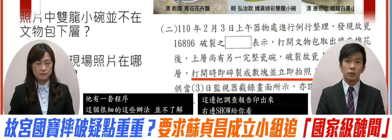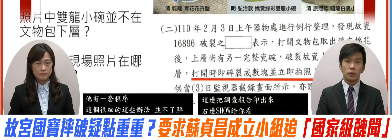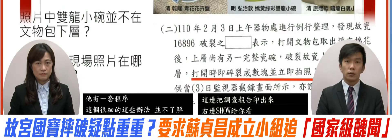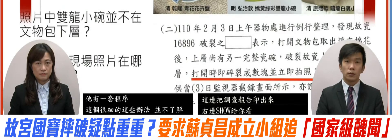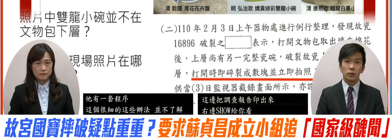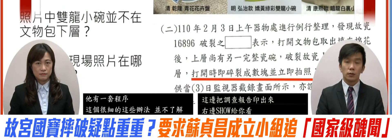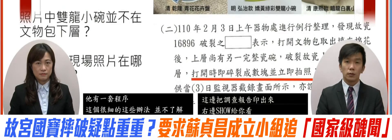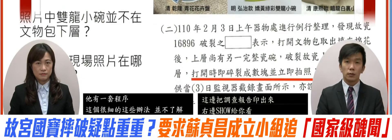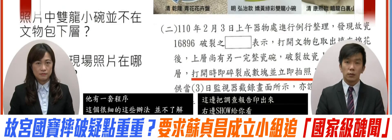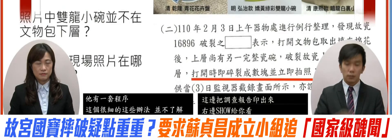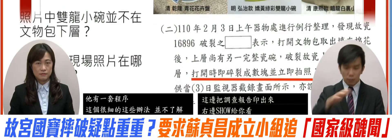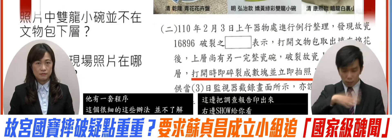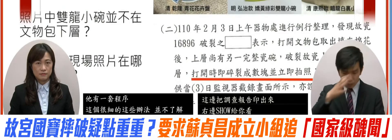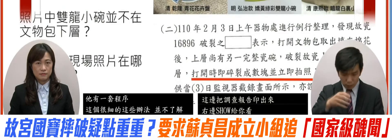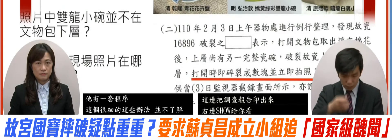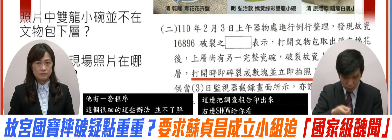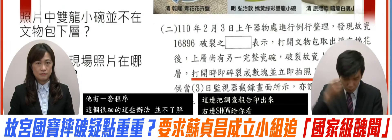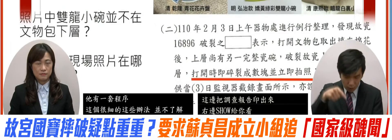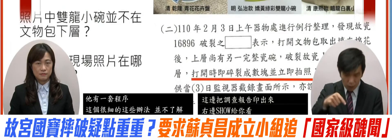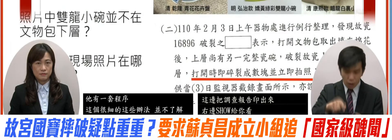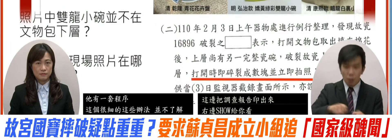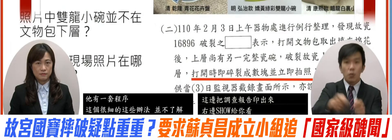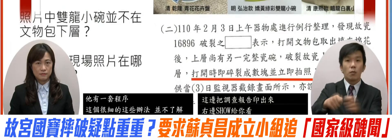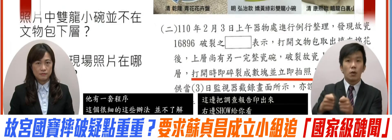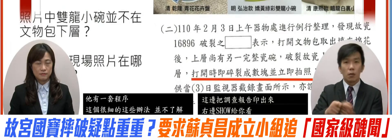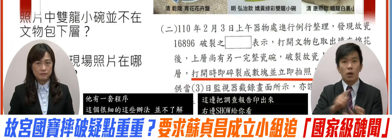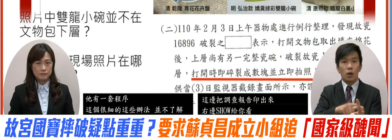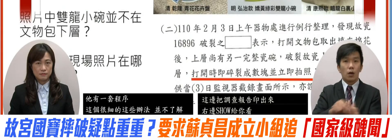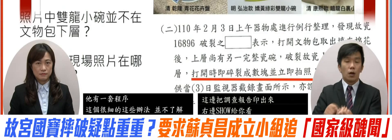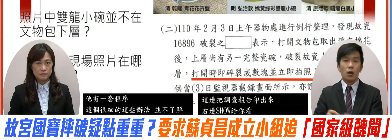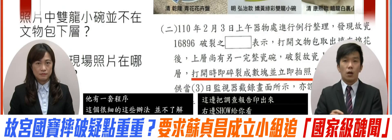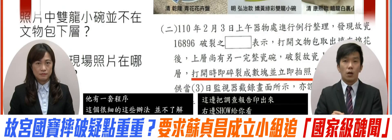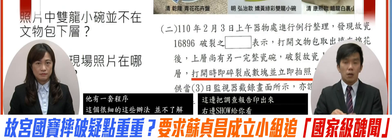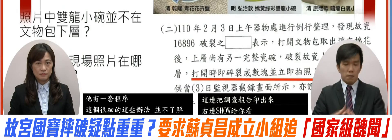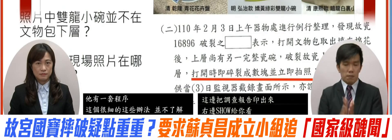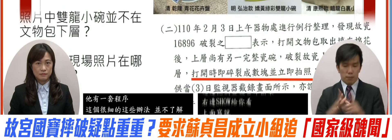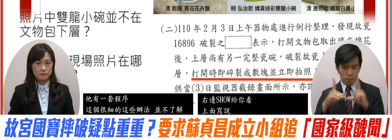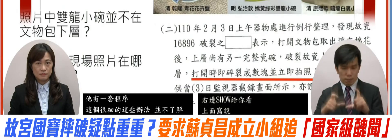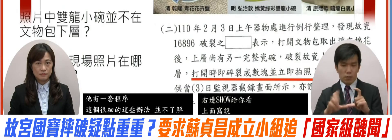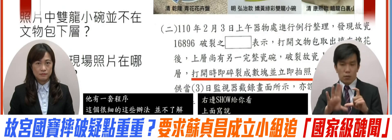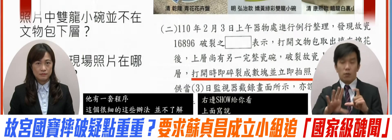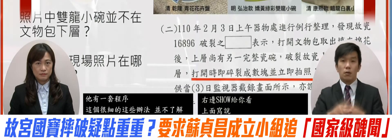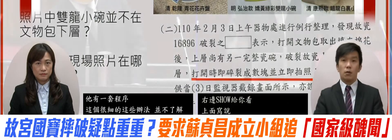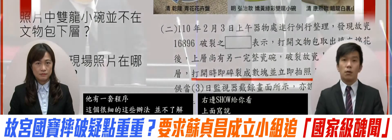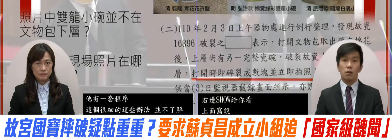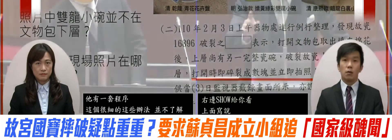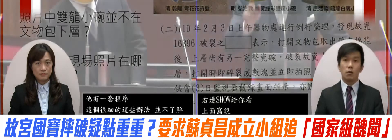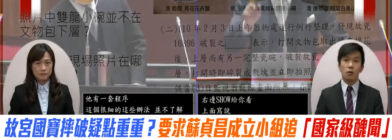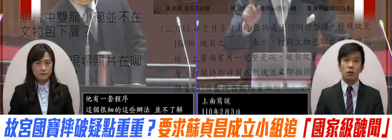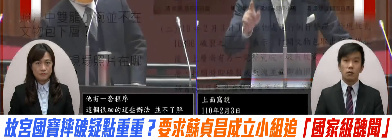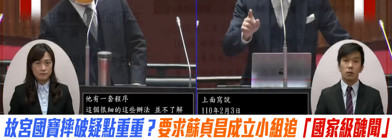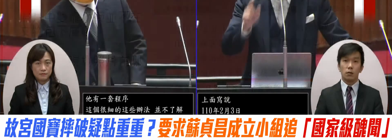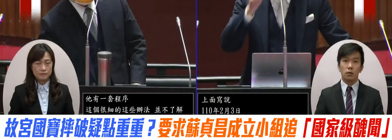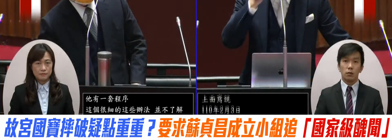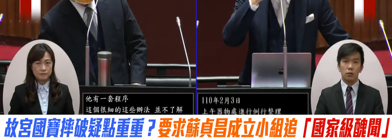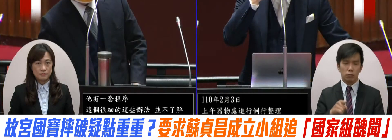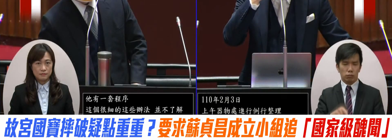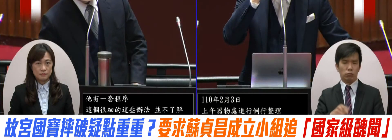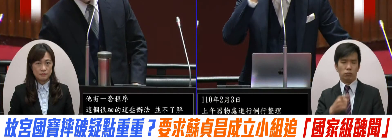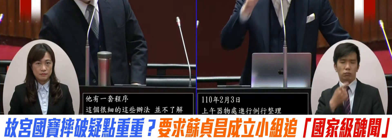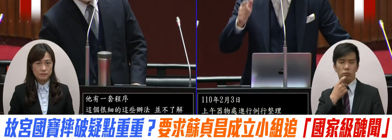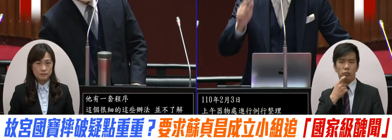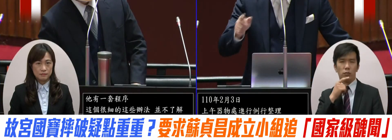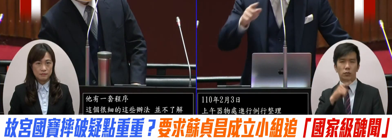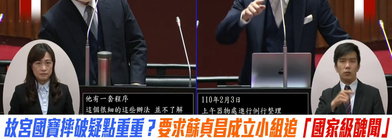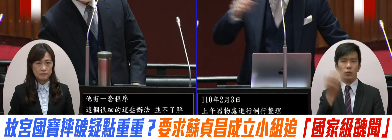时即碎裂成数块，并立即拍照。这句话调查报告也经过